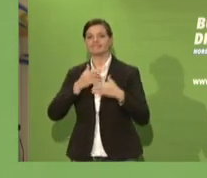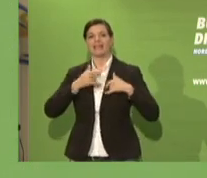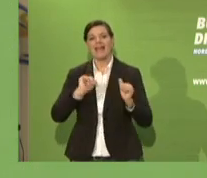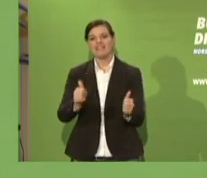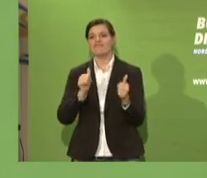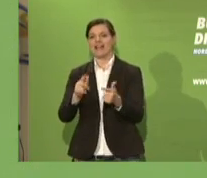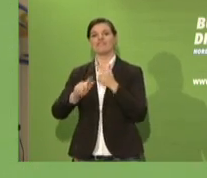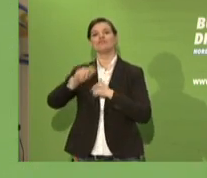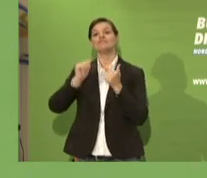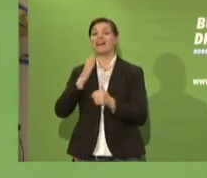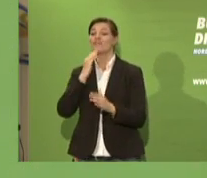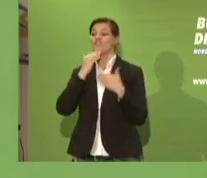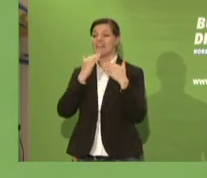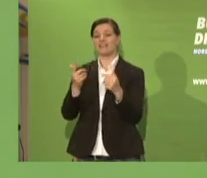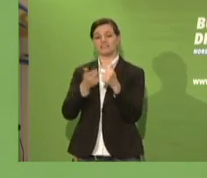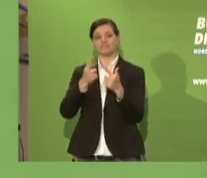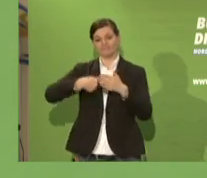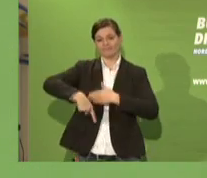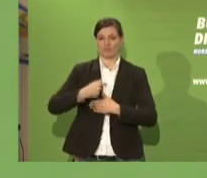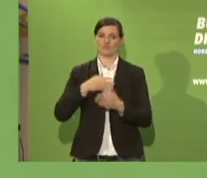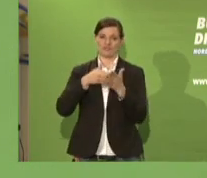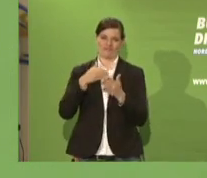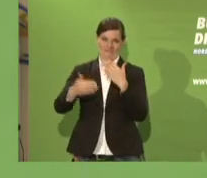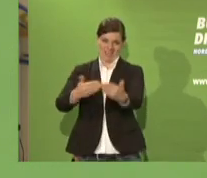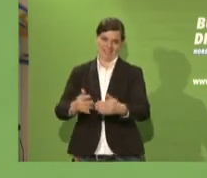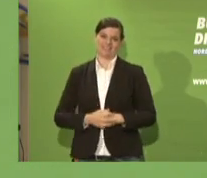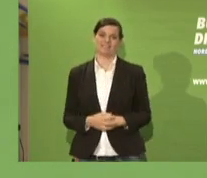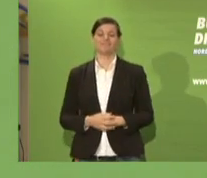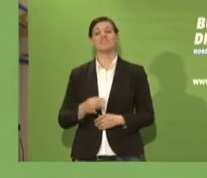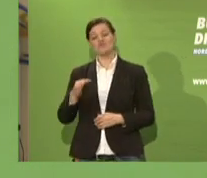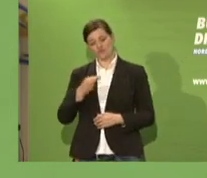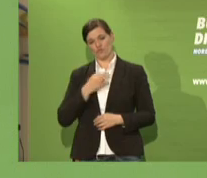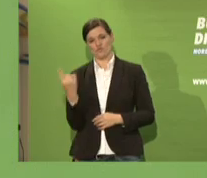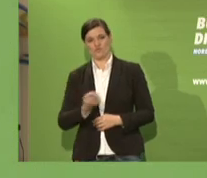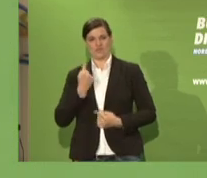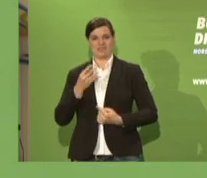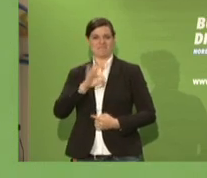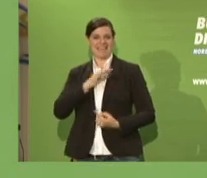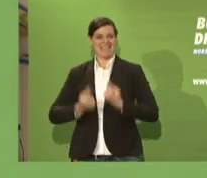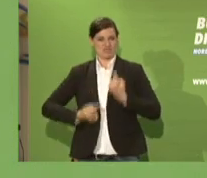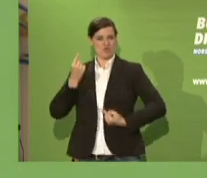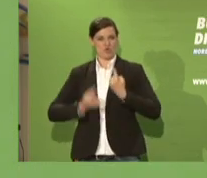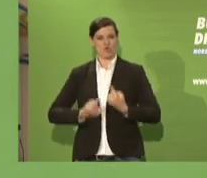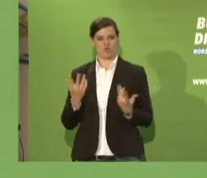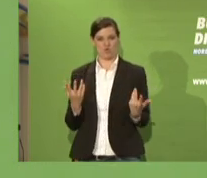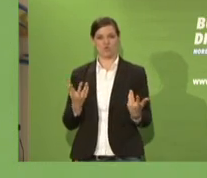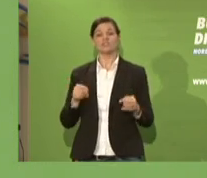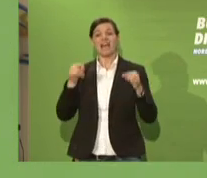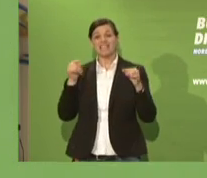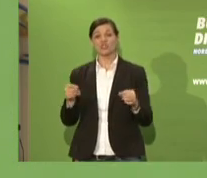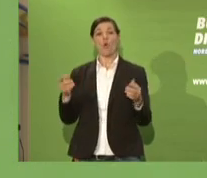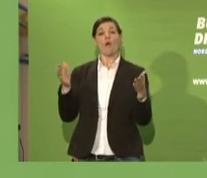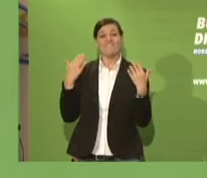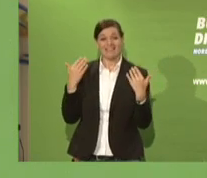heute und in den nächsten Tagen noch im Mittelpunkt. Aber für uns Grüne steht auch fest, diese extremen Wetterlagen haben